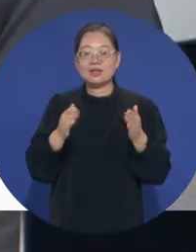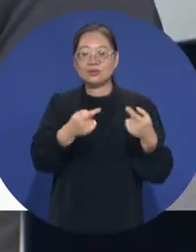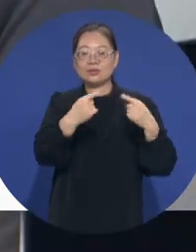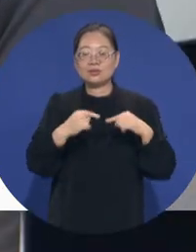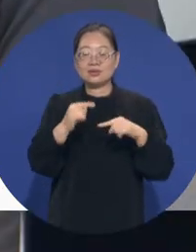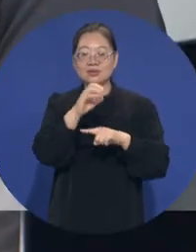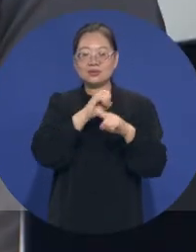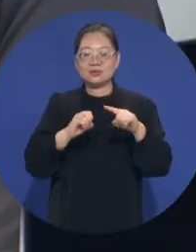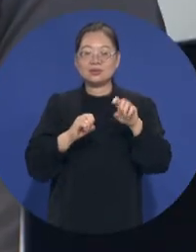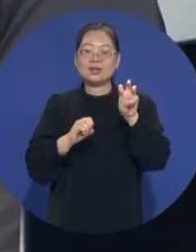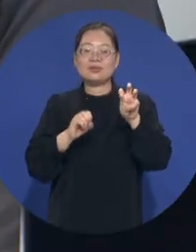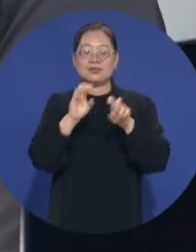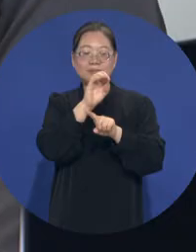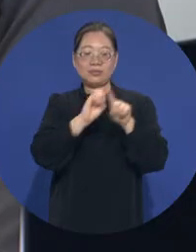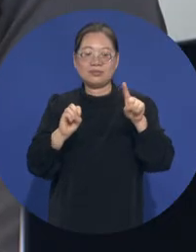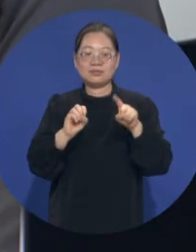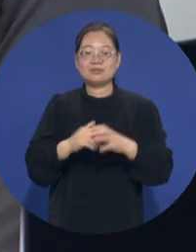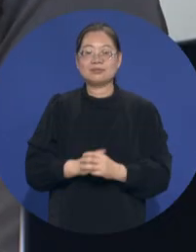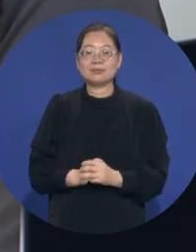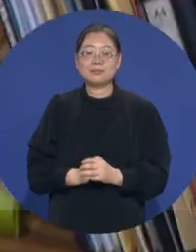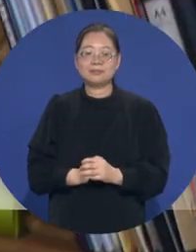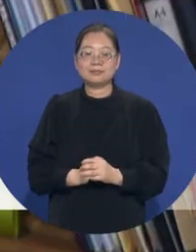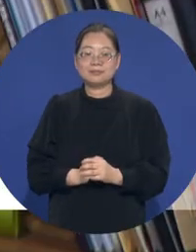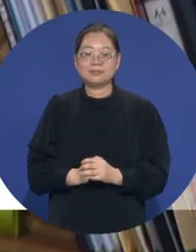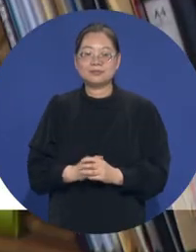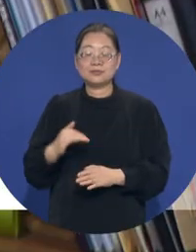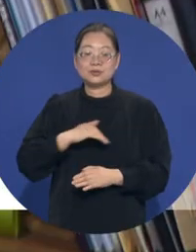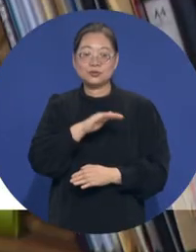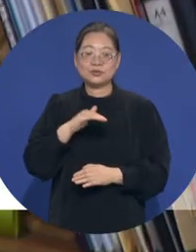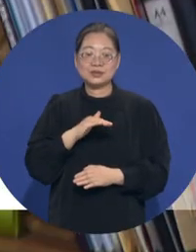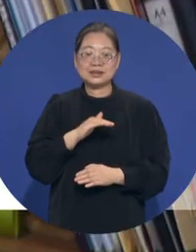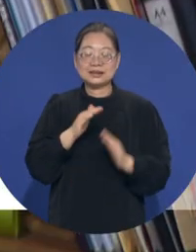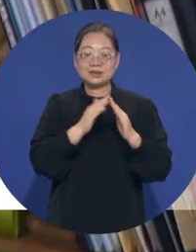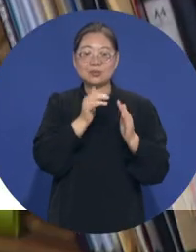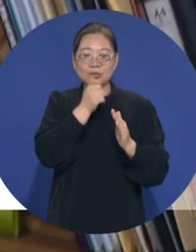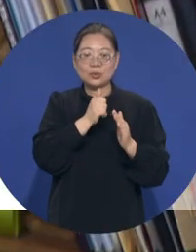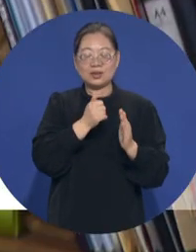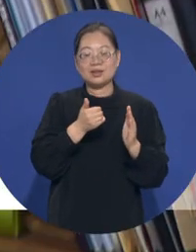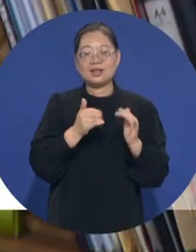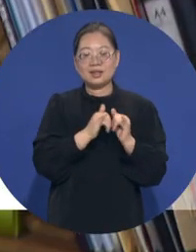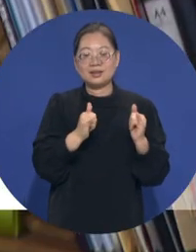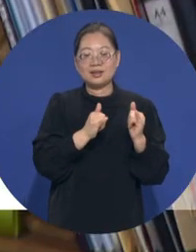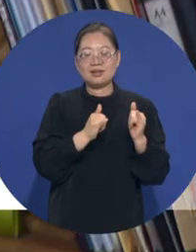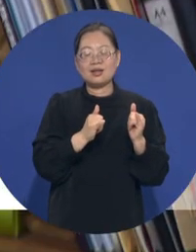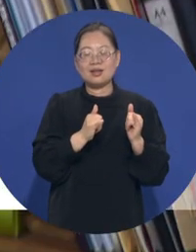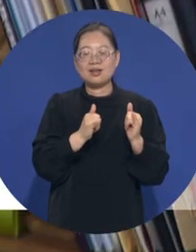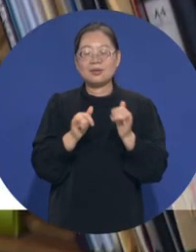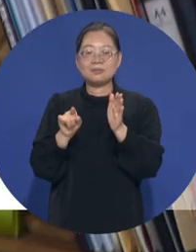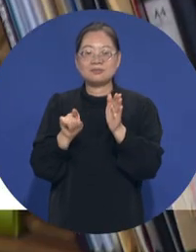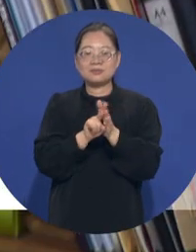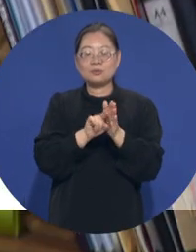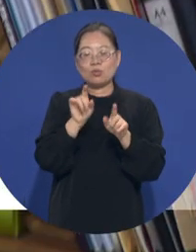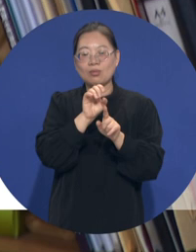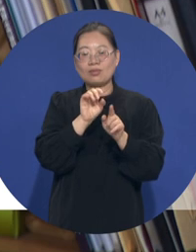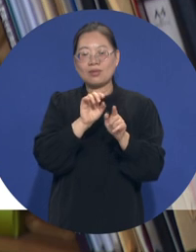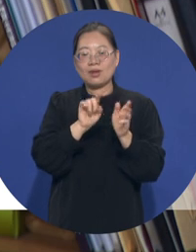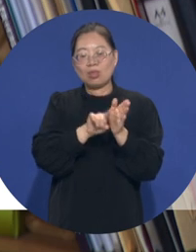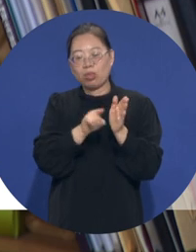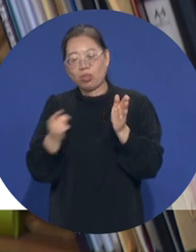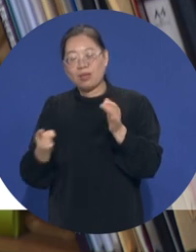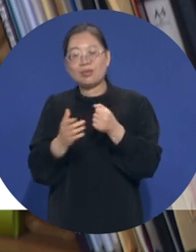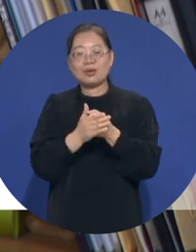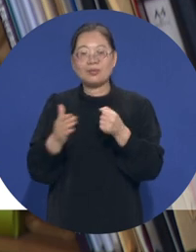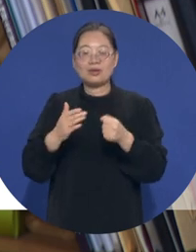동참률 30%를 눈앞에 두고 있습니다. 우리 중개사의 신뢰도가 많이 떨어진 것 같아요. 그래서 어떻게